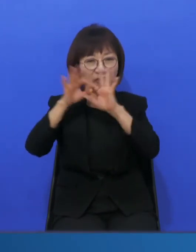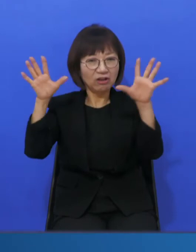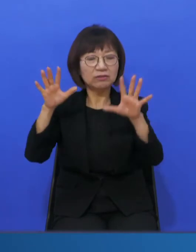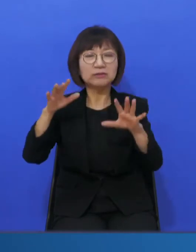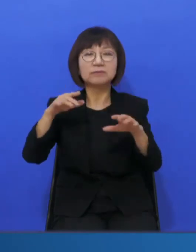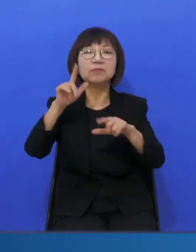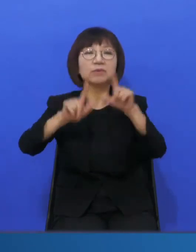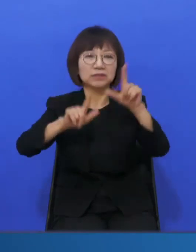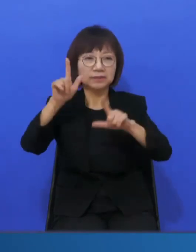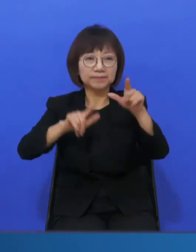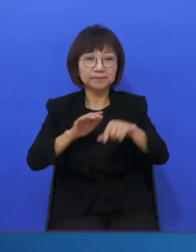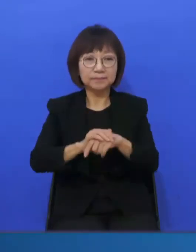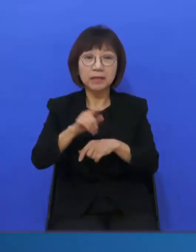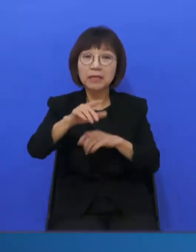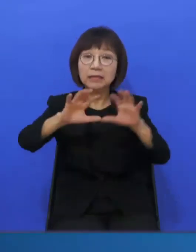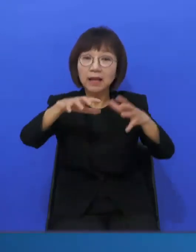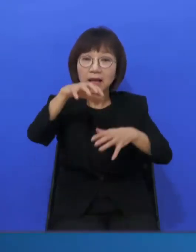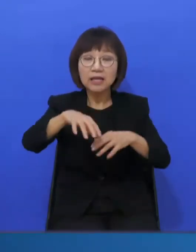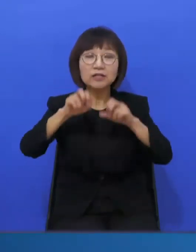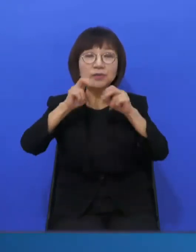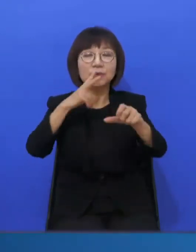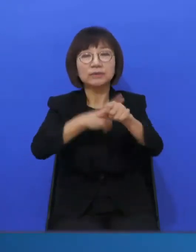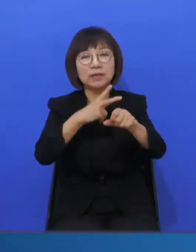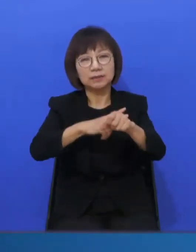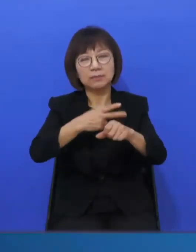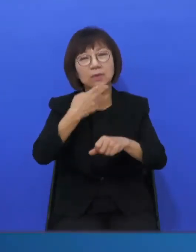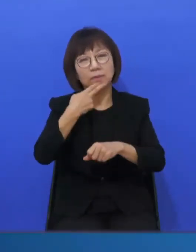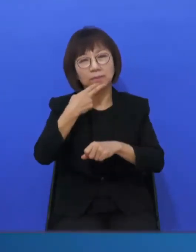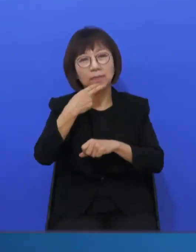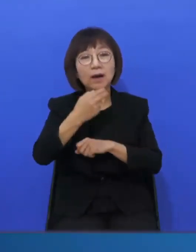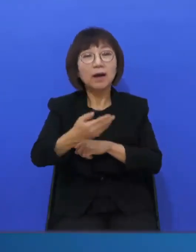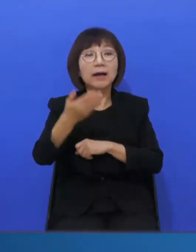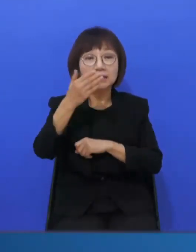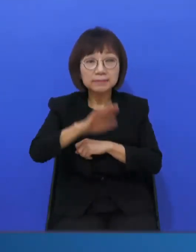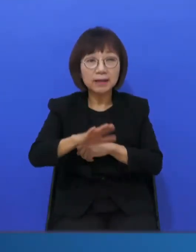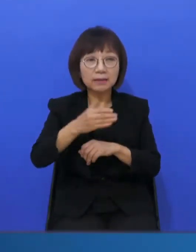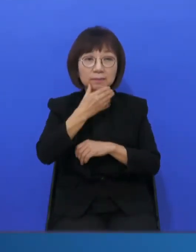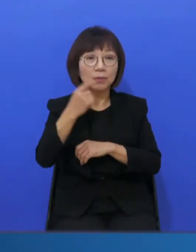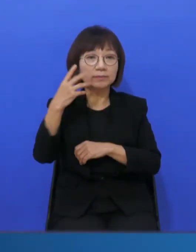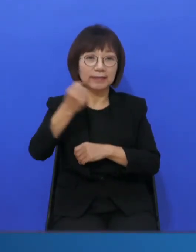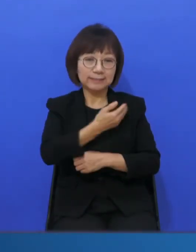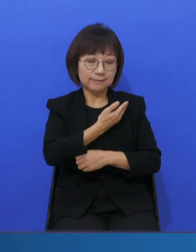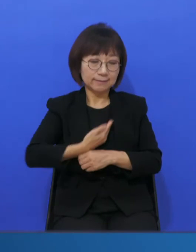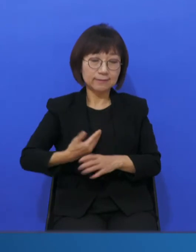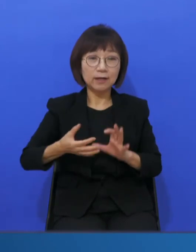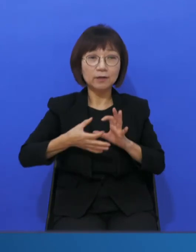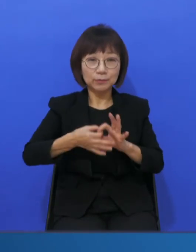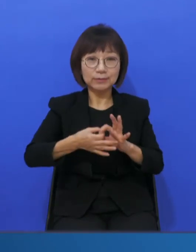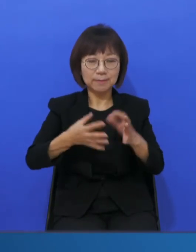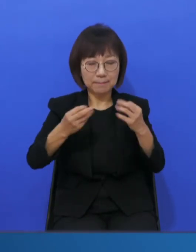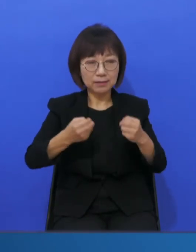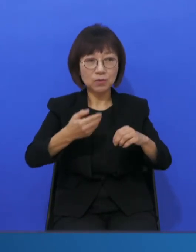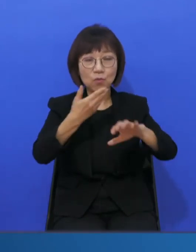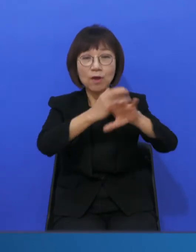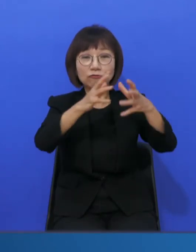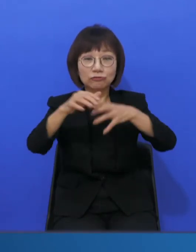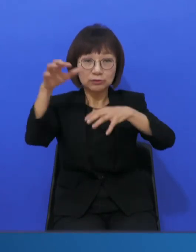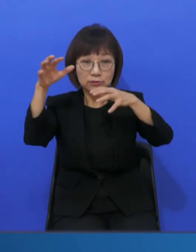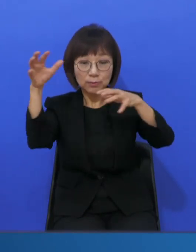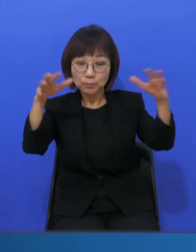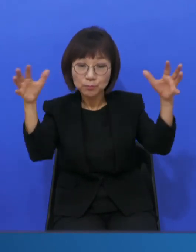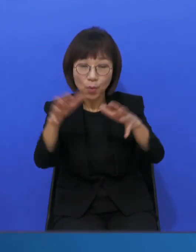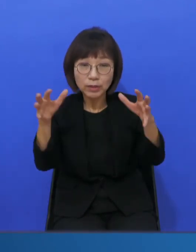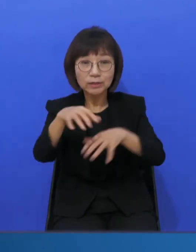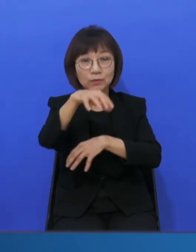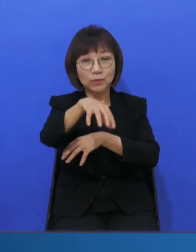상황입니다. 룩셈부르크에는 아직 선교사님이 계시지 않지만 복음 가진 제자를 통해 많은 다민족이 모인